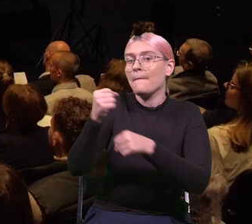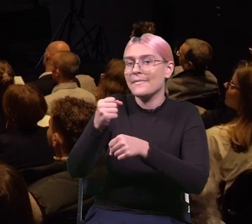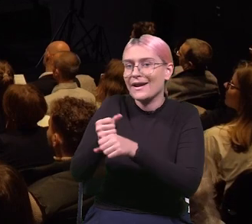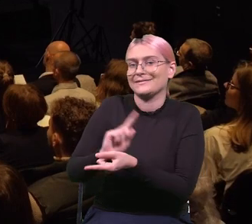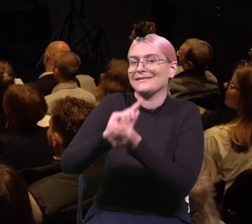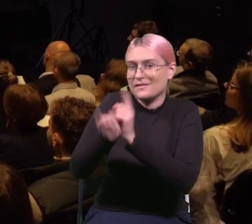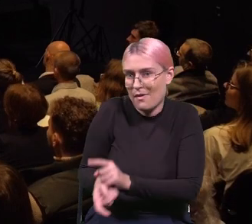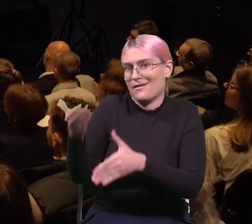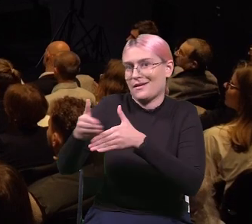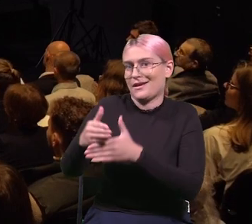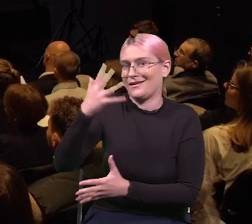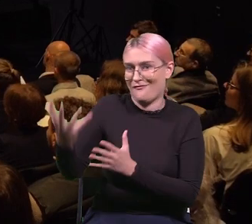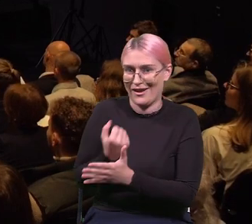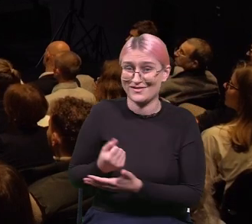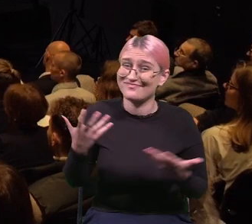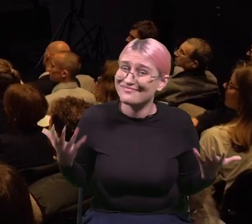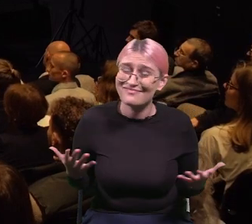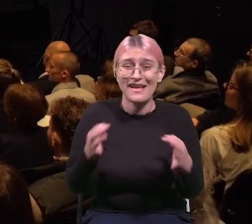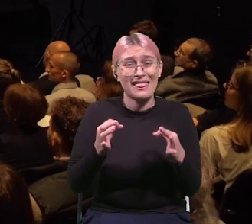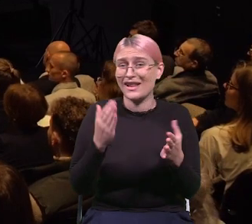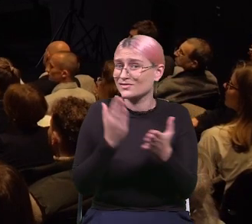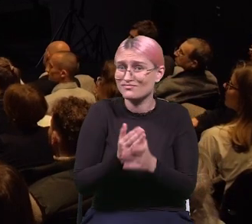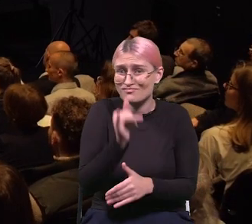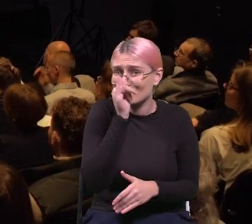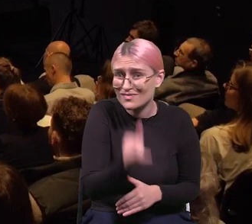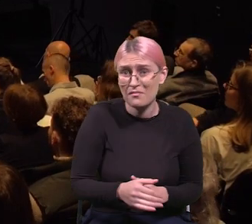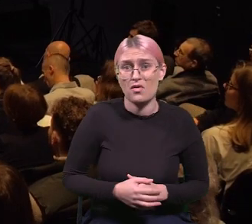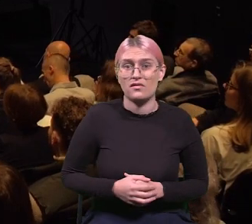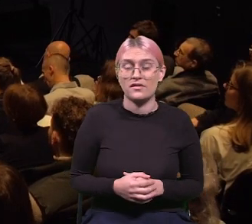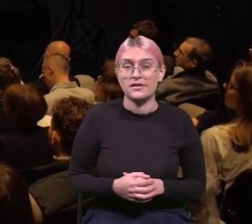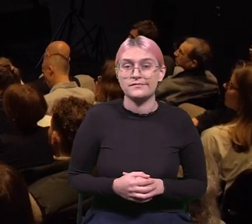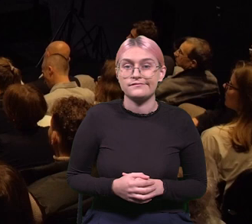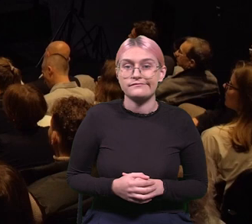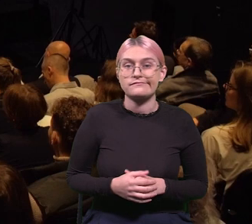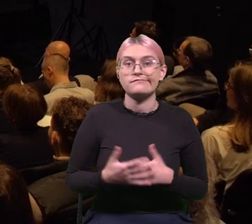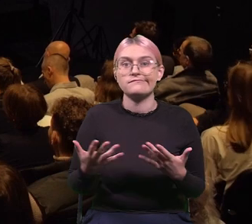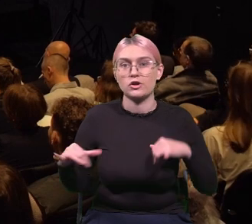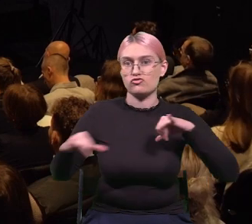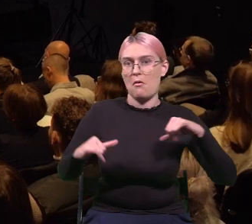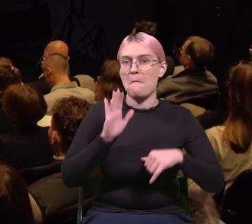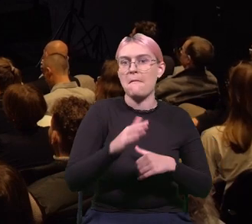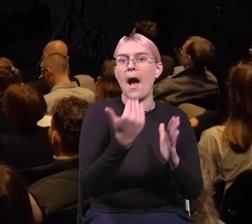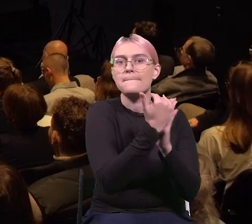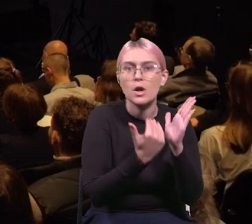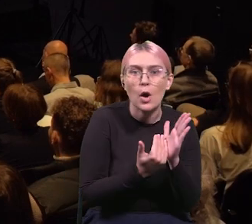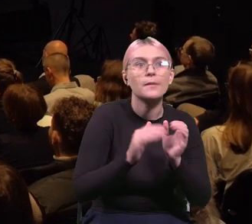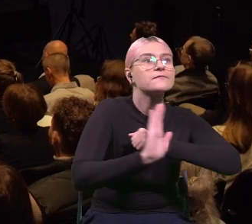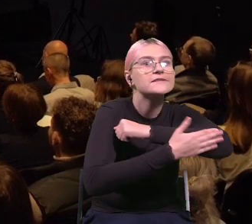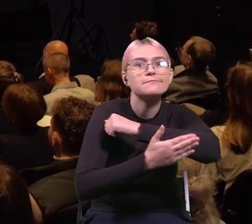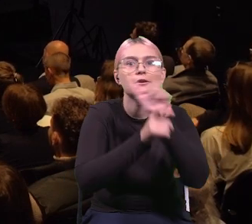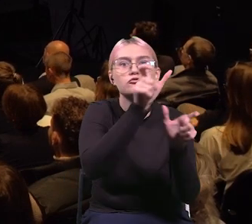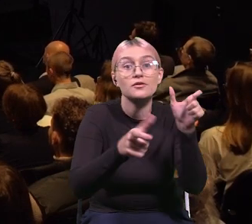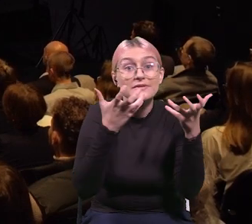bardziej niedostępna i ani rządowe programy wsparcia kredytobiorców, ani rynek pracy